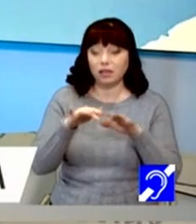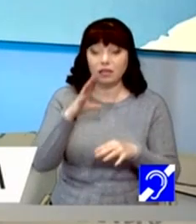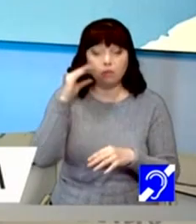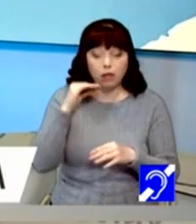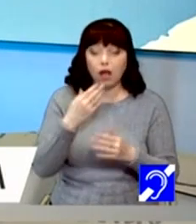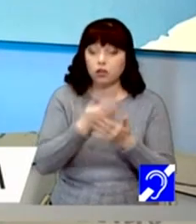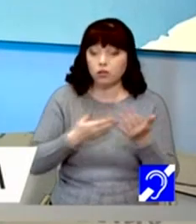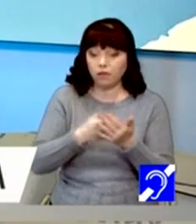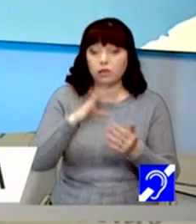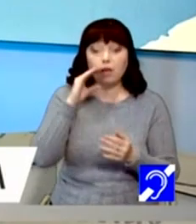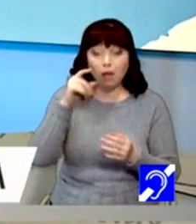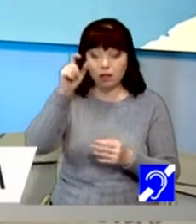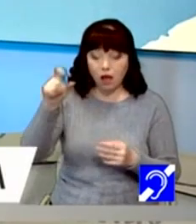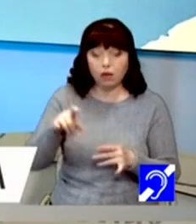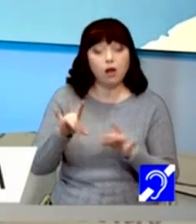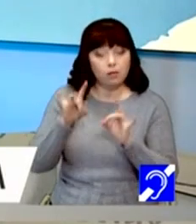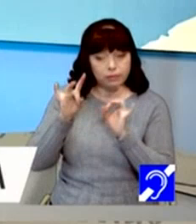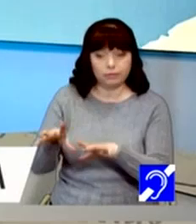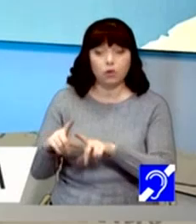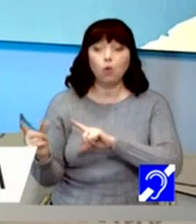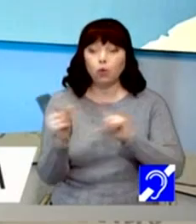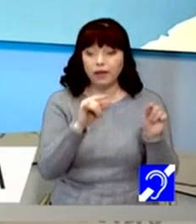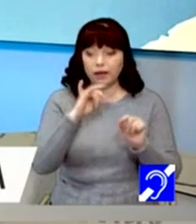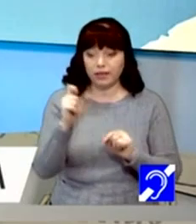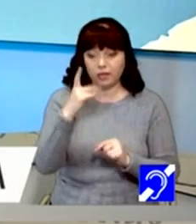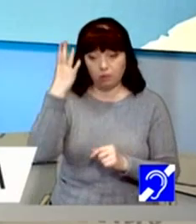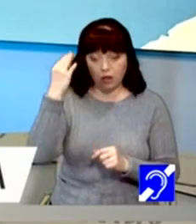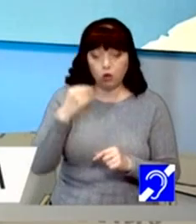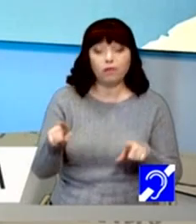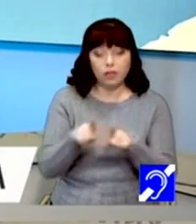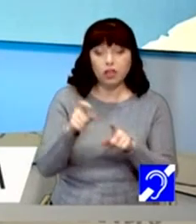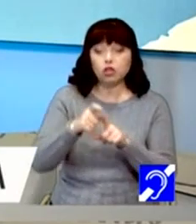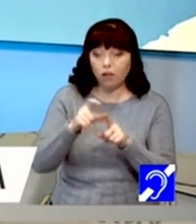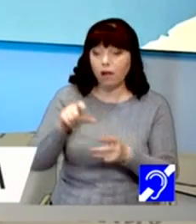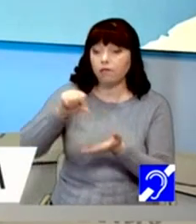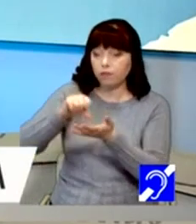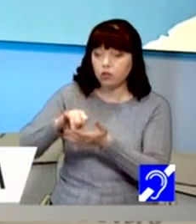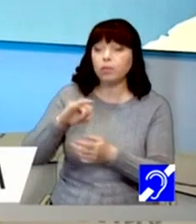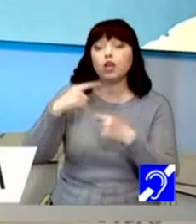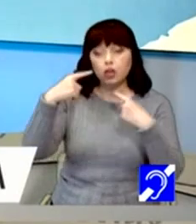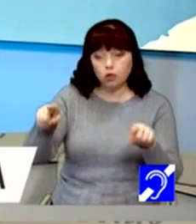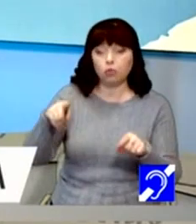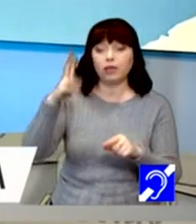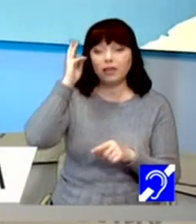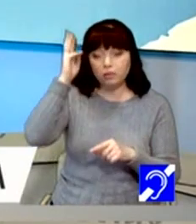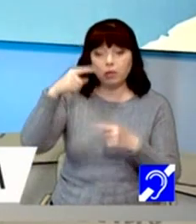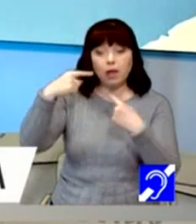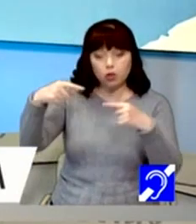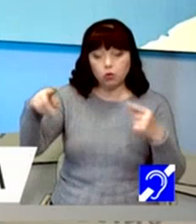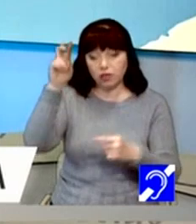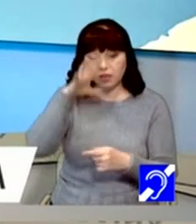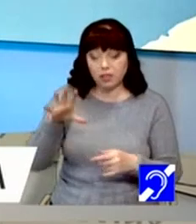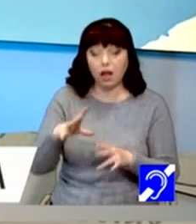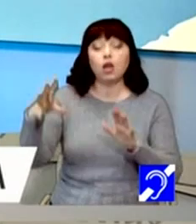săi să părăsească Republica Moldova cu avertizare similară au venit și misiunile diplomatice ale altor țări inclusiv